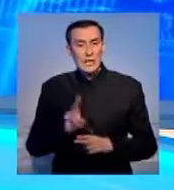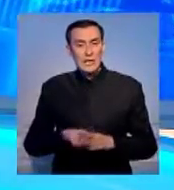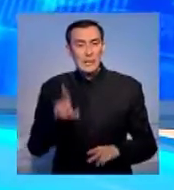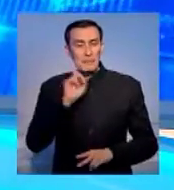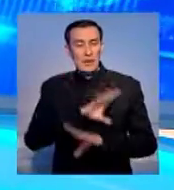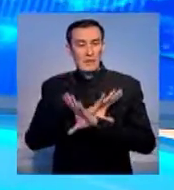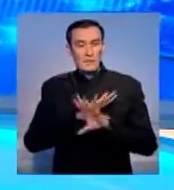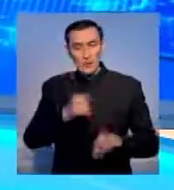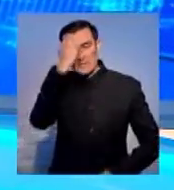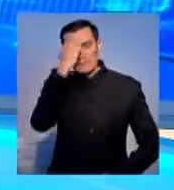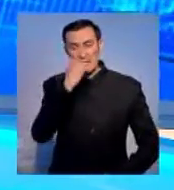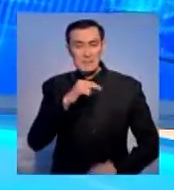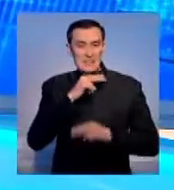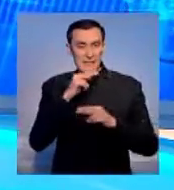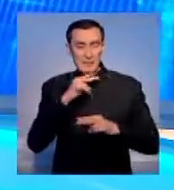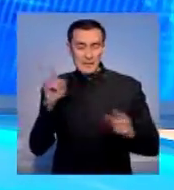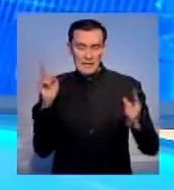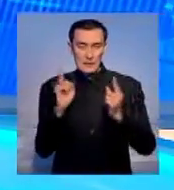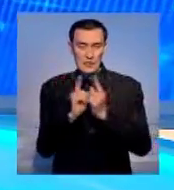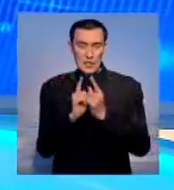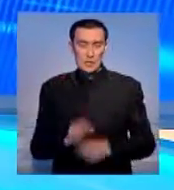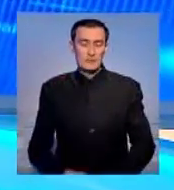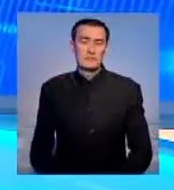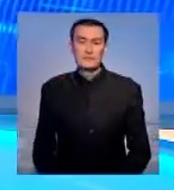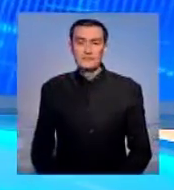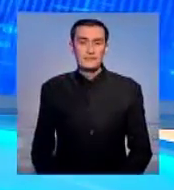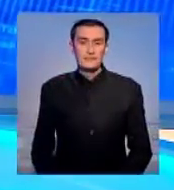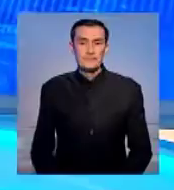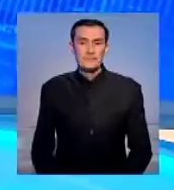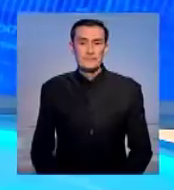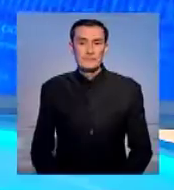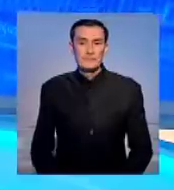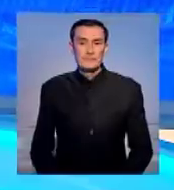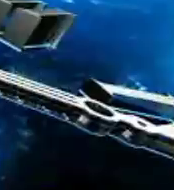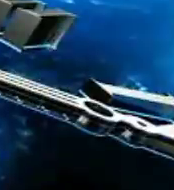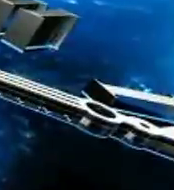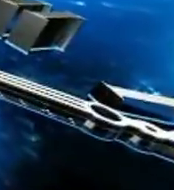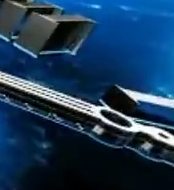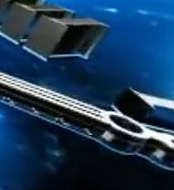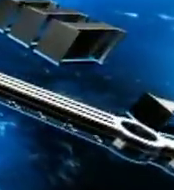Такими были новости с урдопереводом. Спасибо за внимание и до встречи в 20:00.